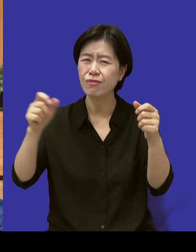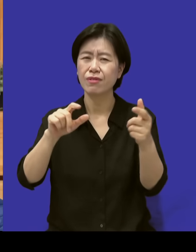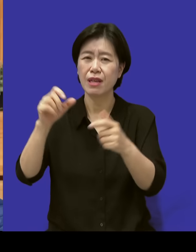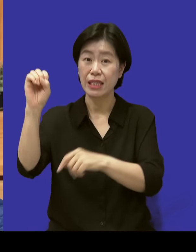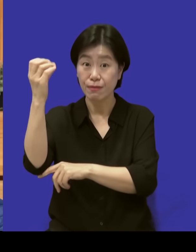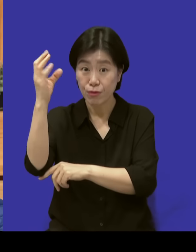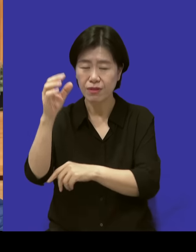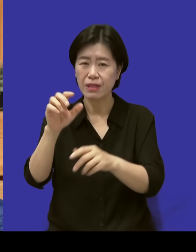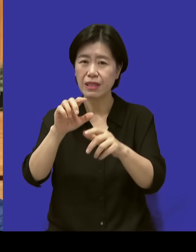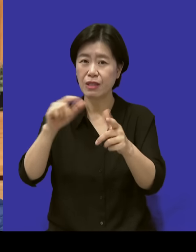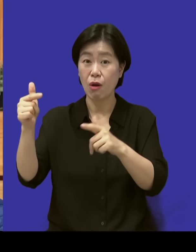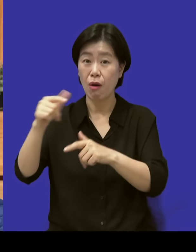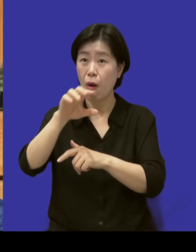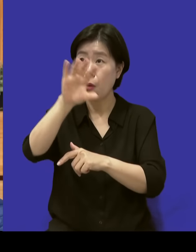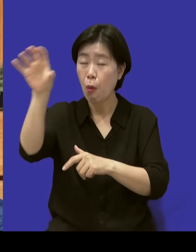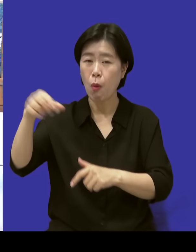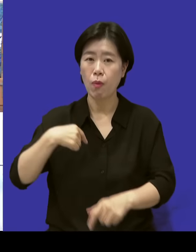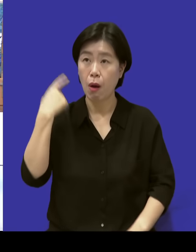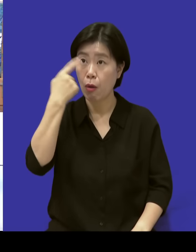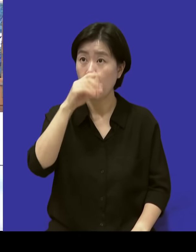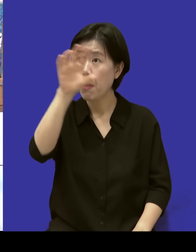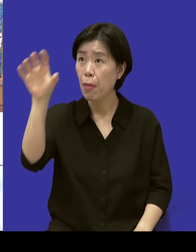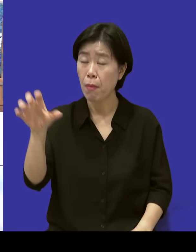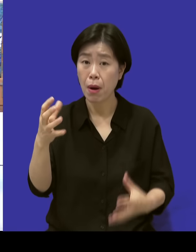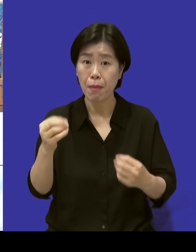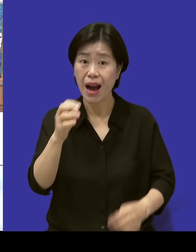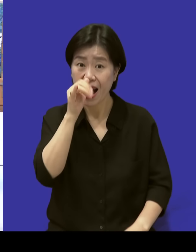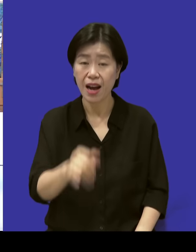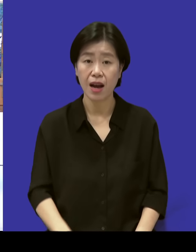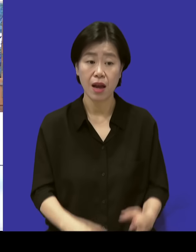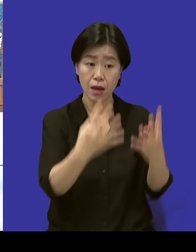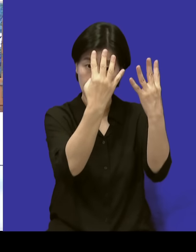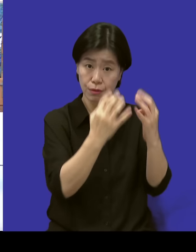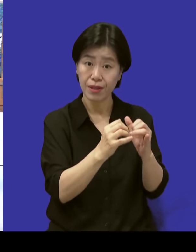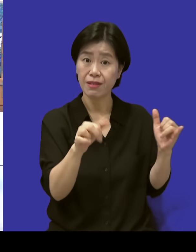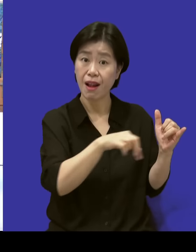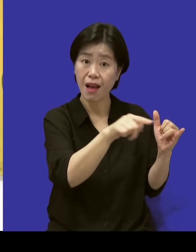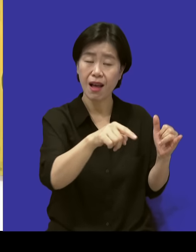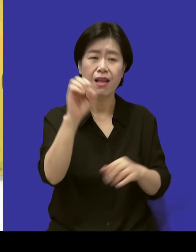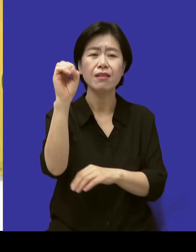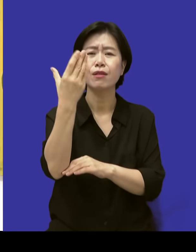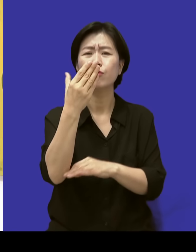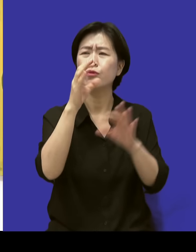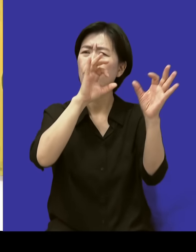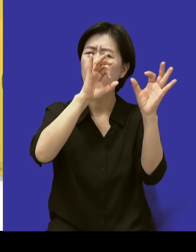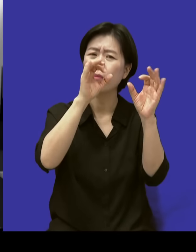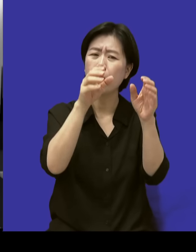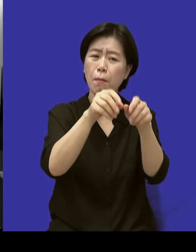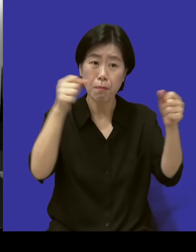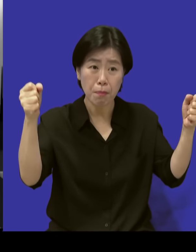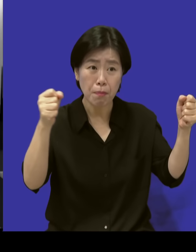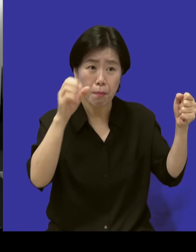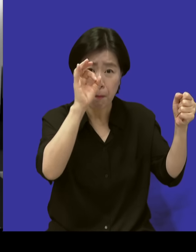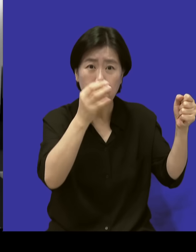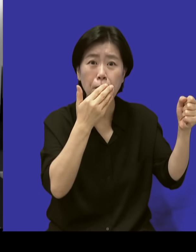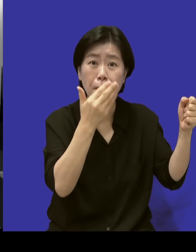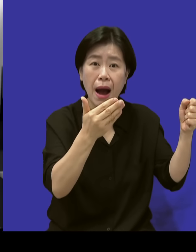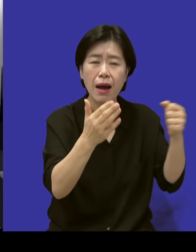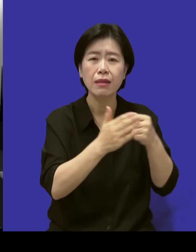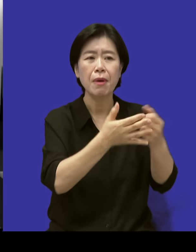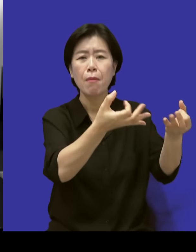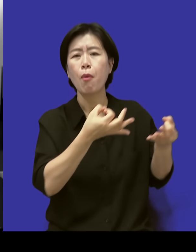볼 수가 있잖아요. 아, 근데 기사를 거기에 보고. 교도관 박정호라는 말이 되게 많이 나왔어요. 아. 그러니까 제가 이제 그 저희 제가